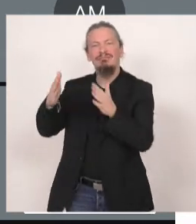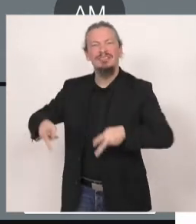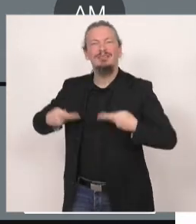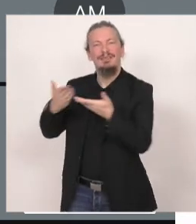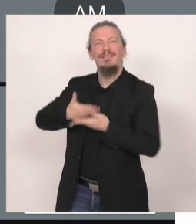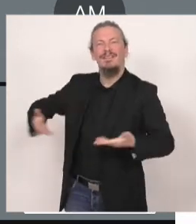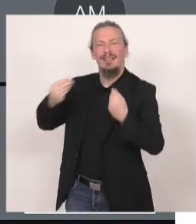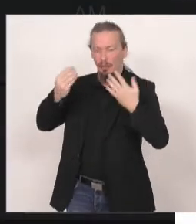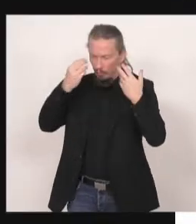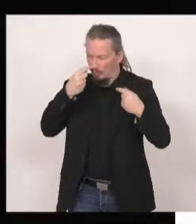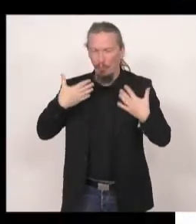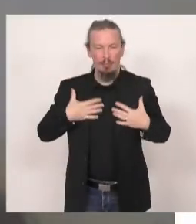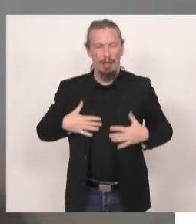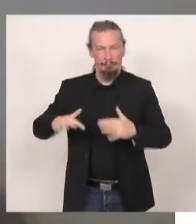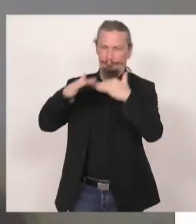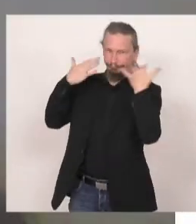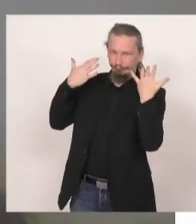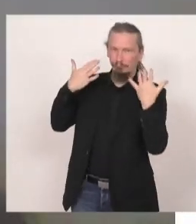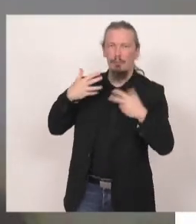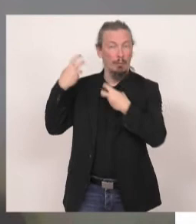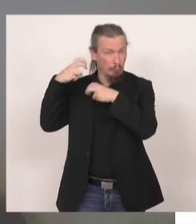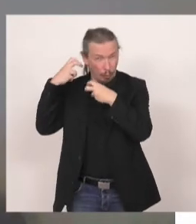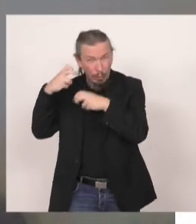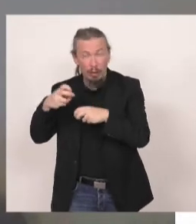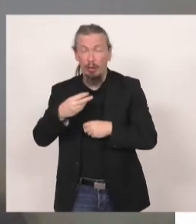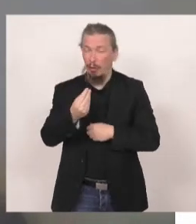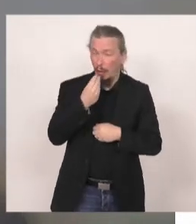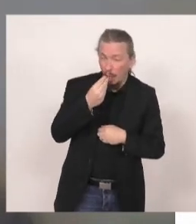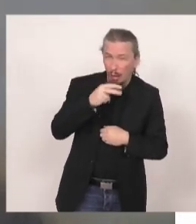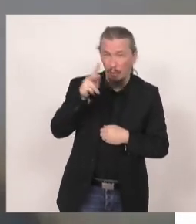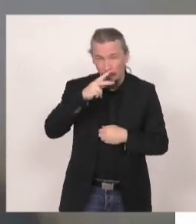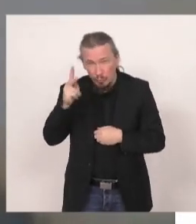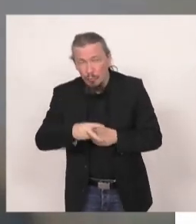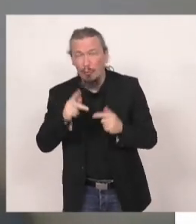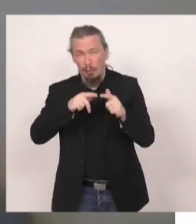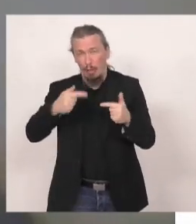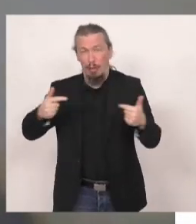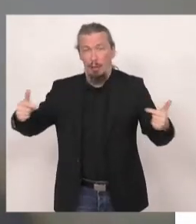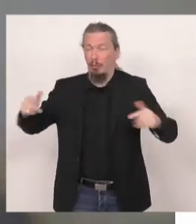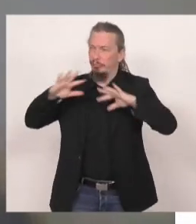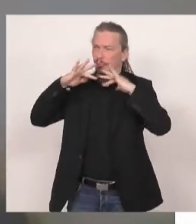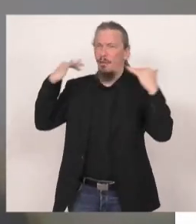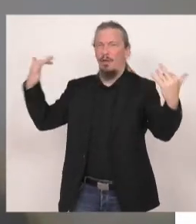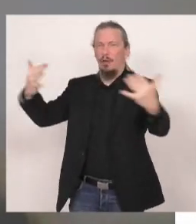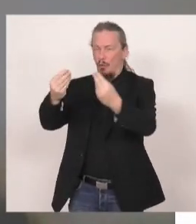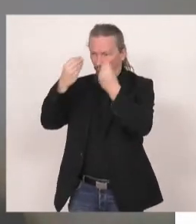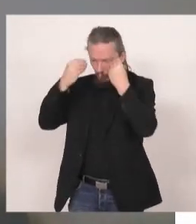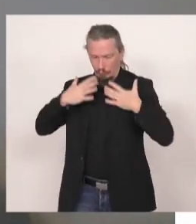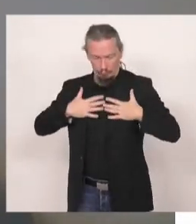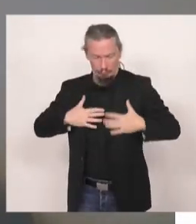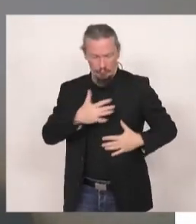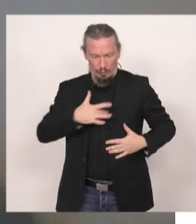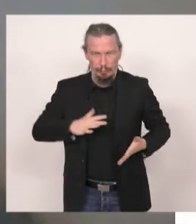bien-être. C'est comprendre que les nuisances sonores, la pollution de l'air, l'alimentation, l'accès à la nature, tout ce qui fait notre environnement, en somme, influe sur notre